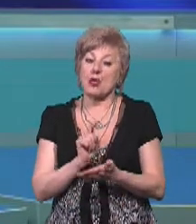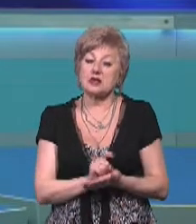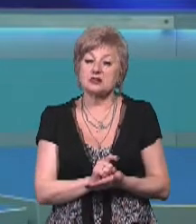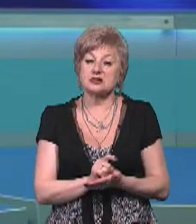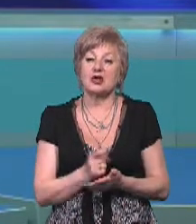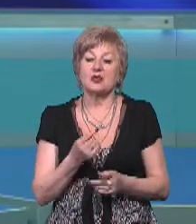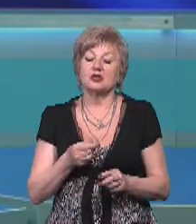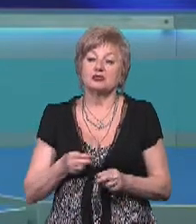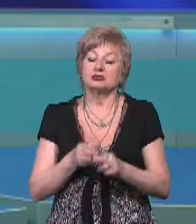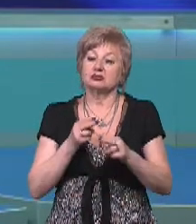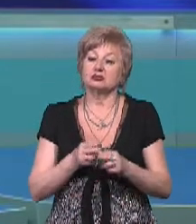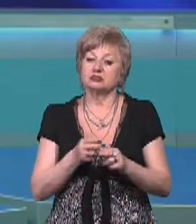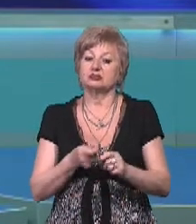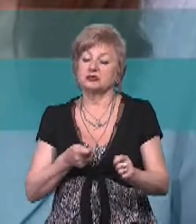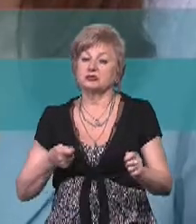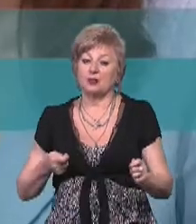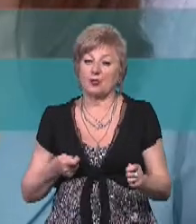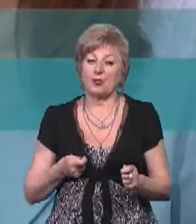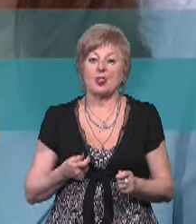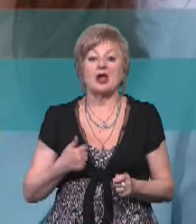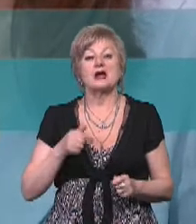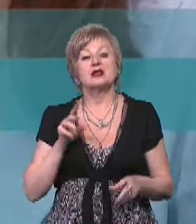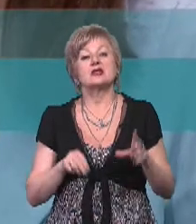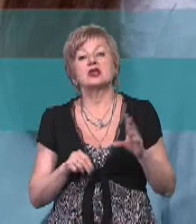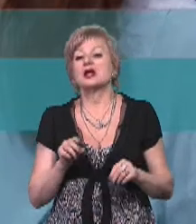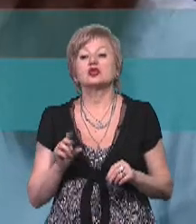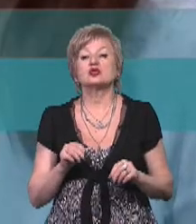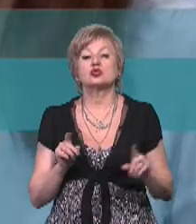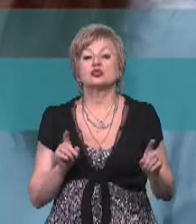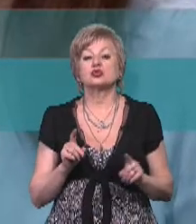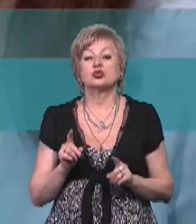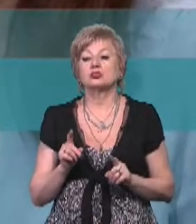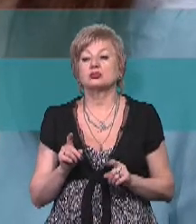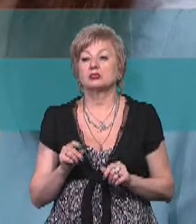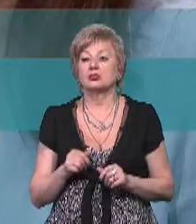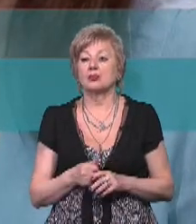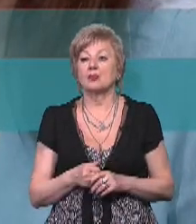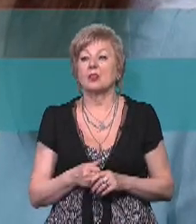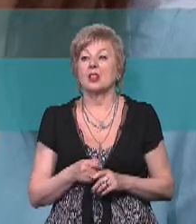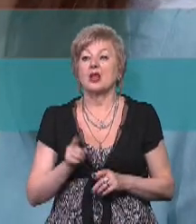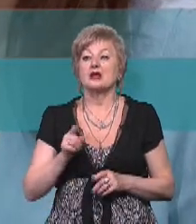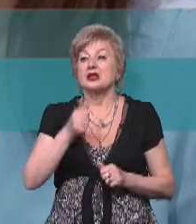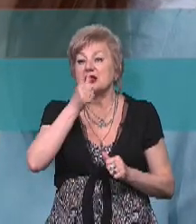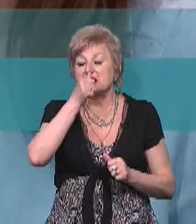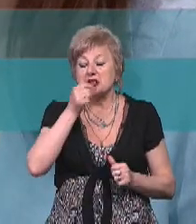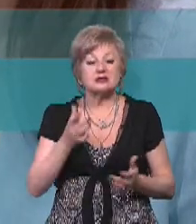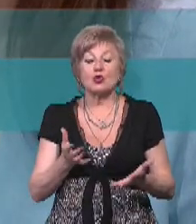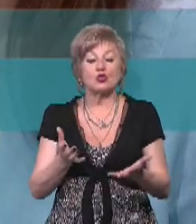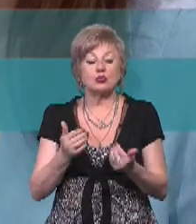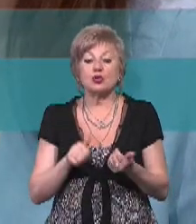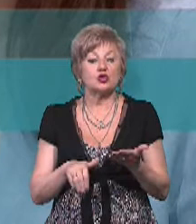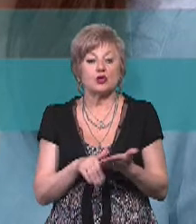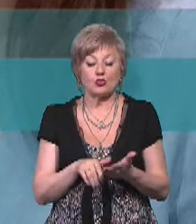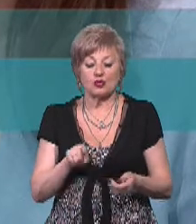трошки гальмує утворення цієї громади. Вони розраховують цьогоріч ще встигнути отримати ці гроші? Вони не зможуть їх отримати